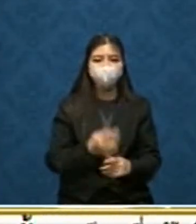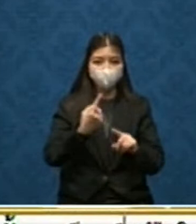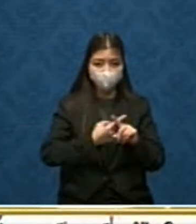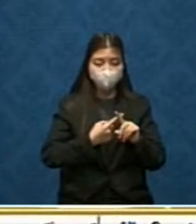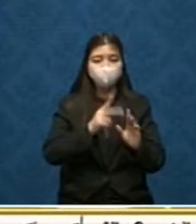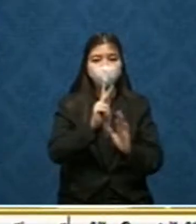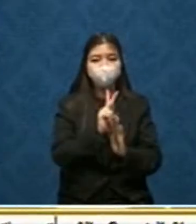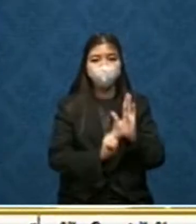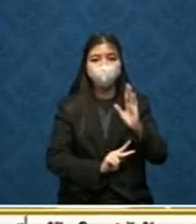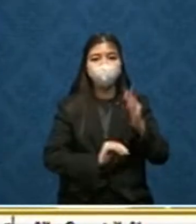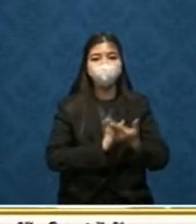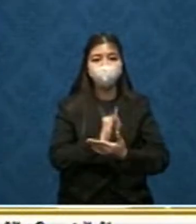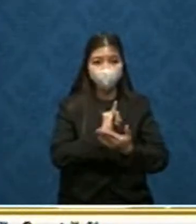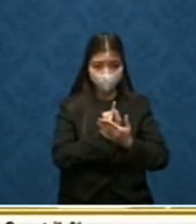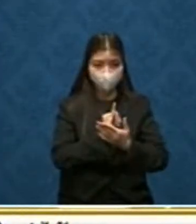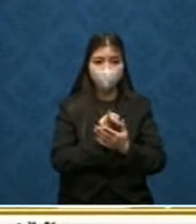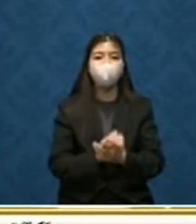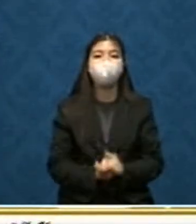ถูตองตามกฎหมาย